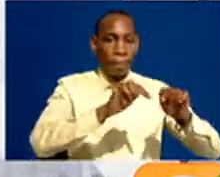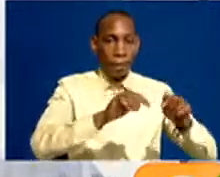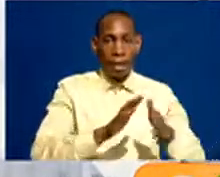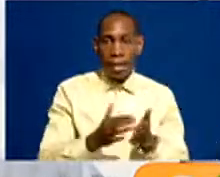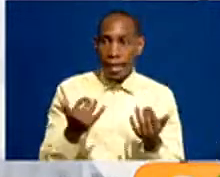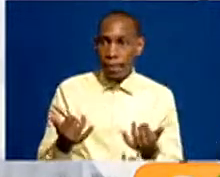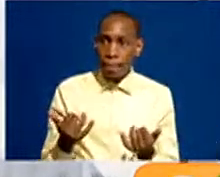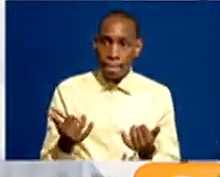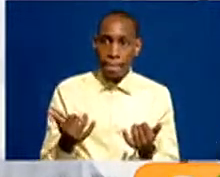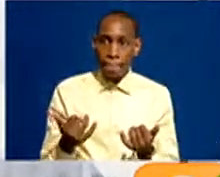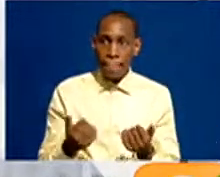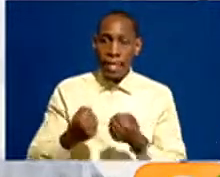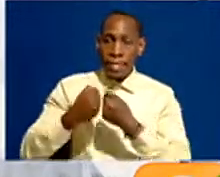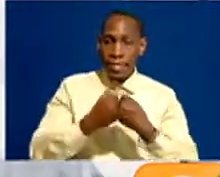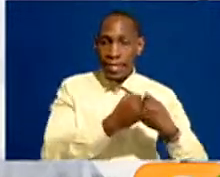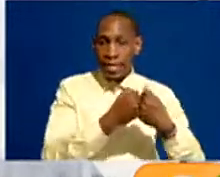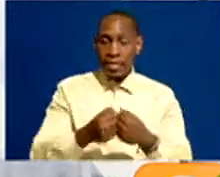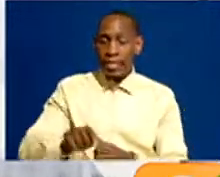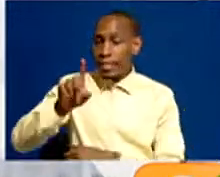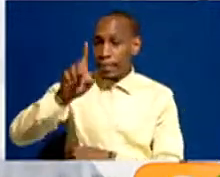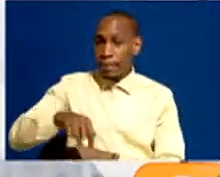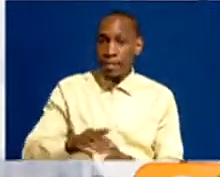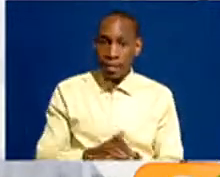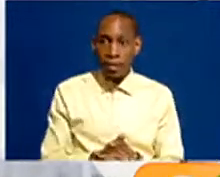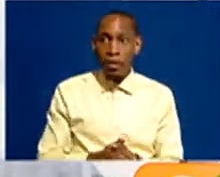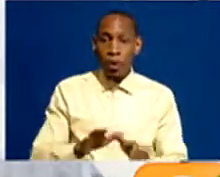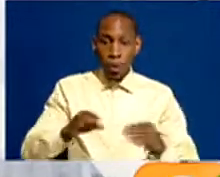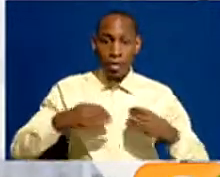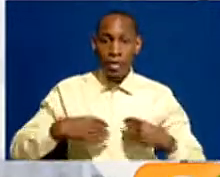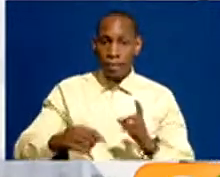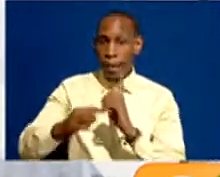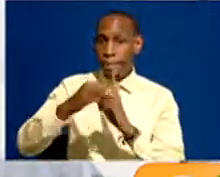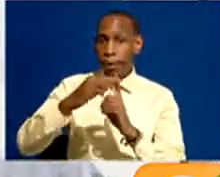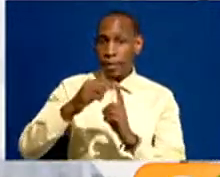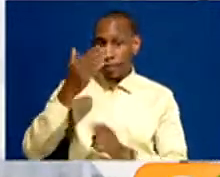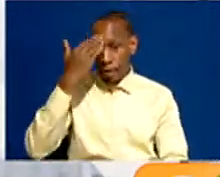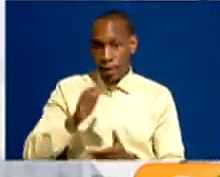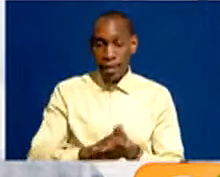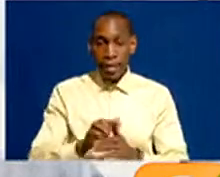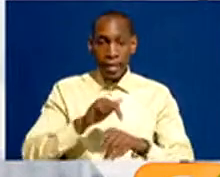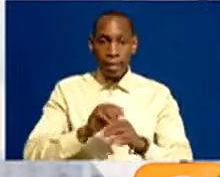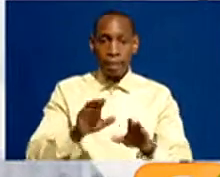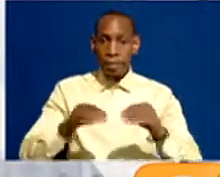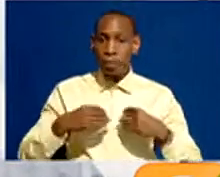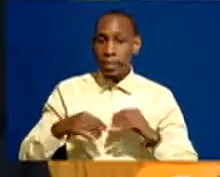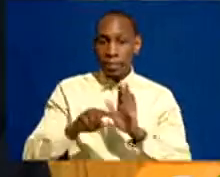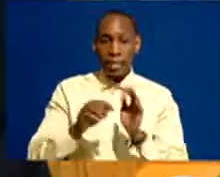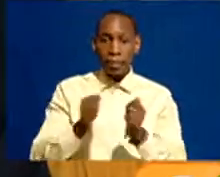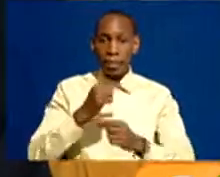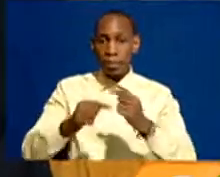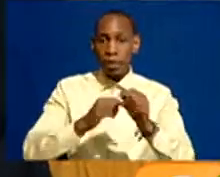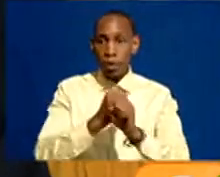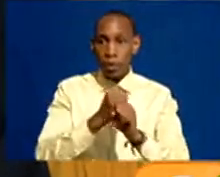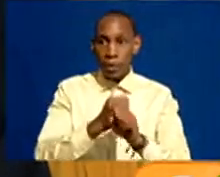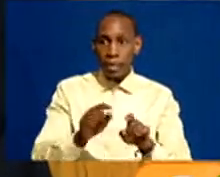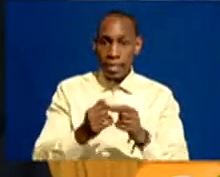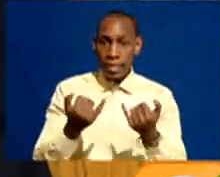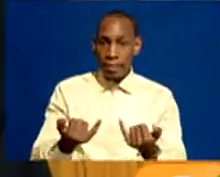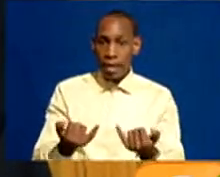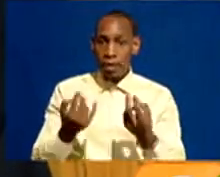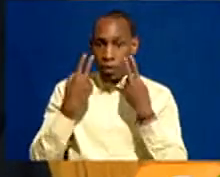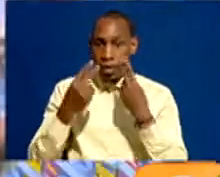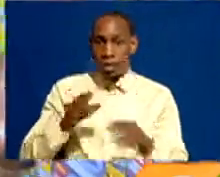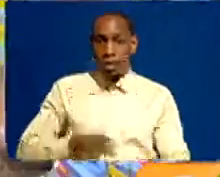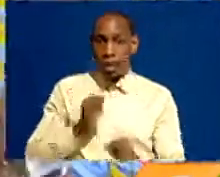So hiyo ni changamoto, lazima uichukulie positive, maanake ukichukulia negative hautaweza kufanya kazi. Siku hizi tunaona wanawake wanafanya